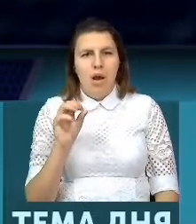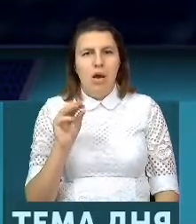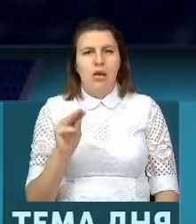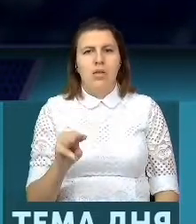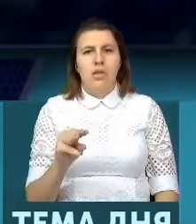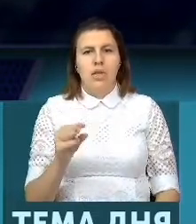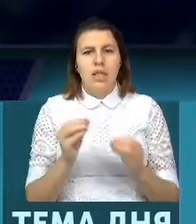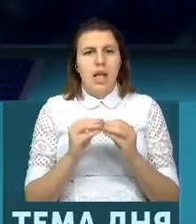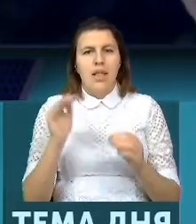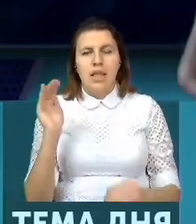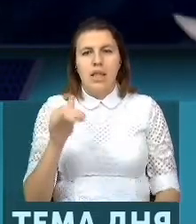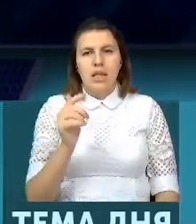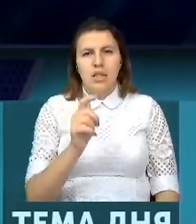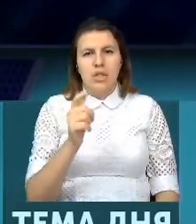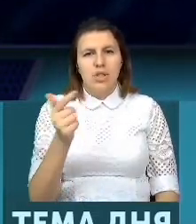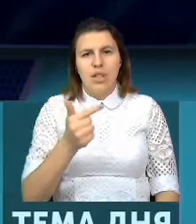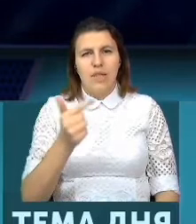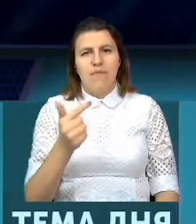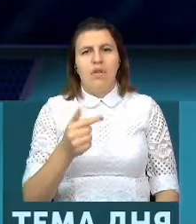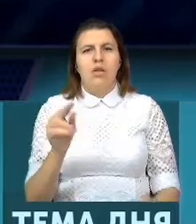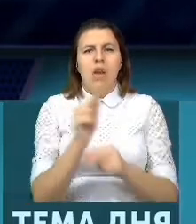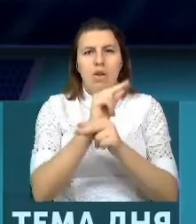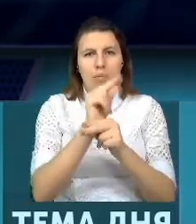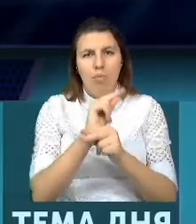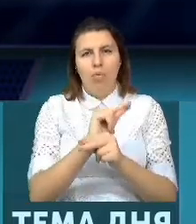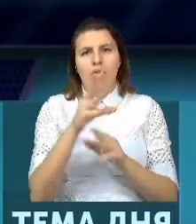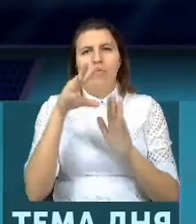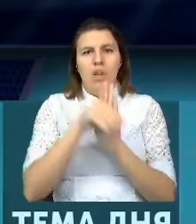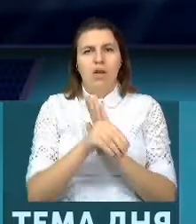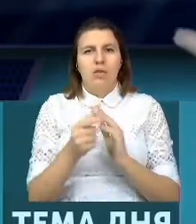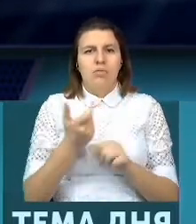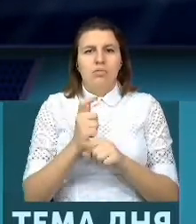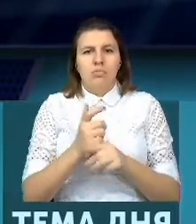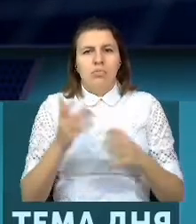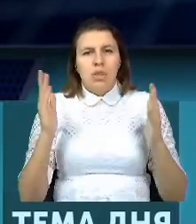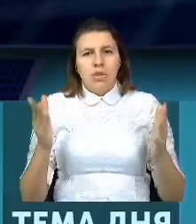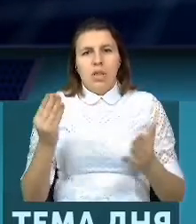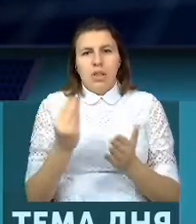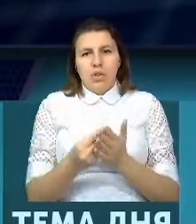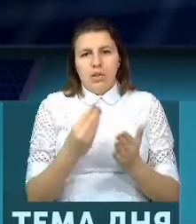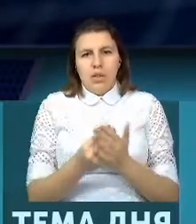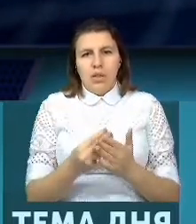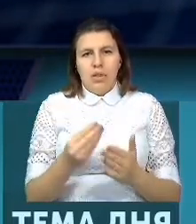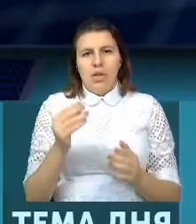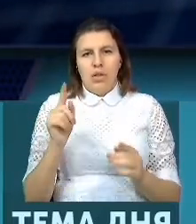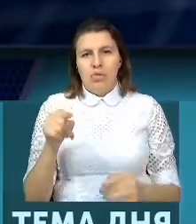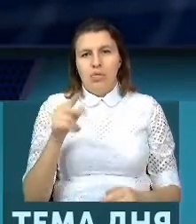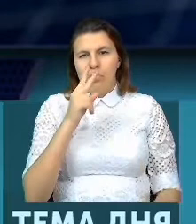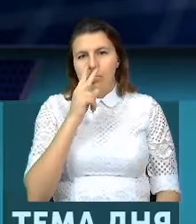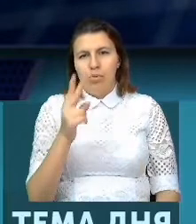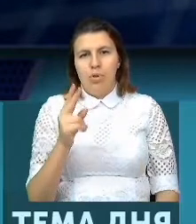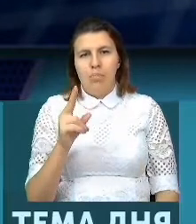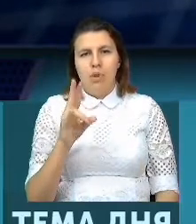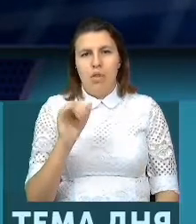на ремонты, вкладываются такие огромные деньги, и тут же мы смотрим на дружбу. Очень